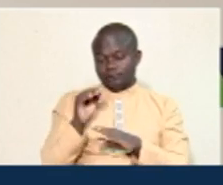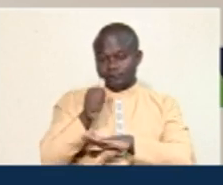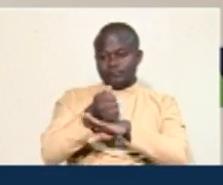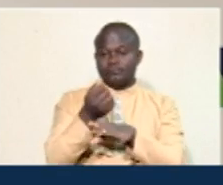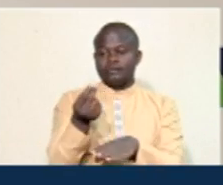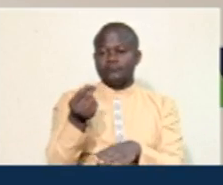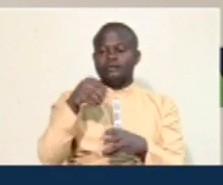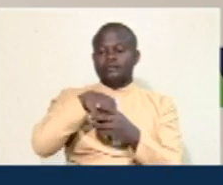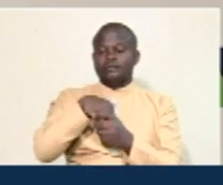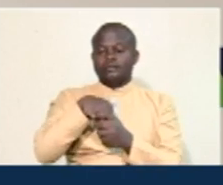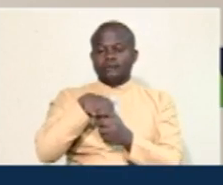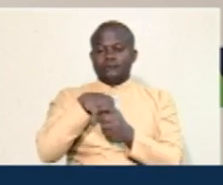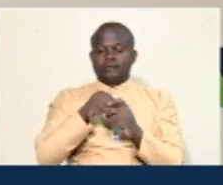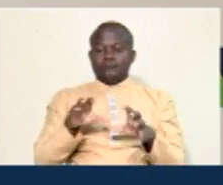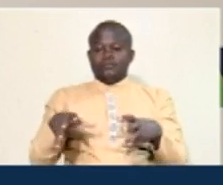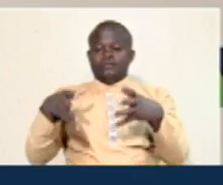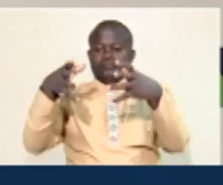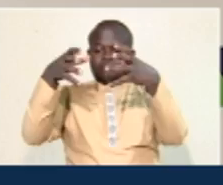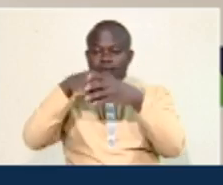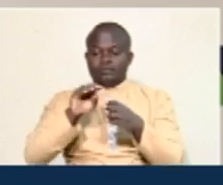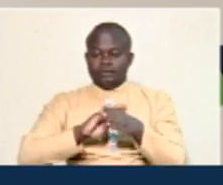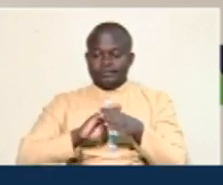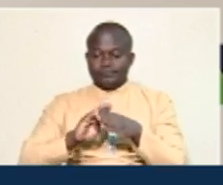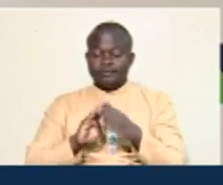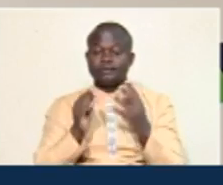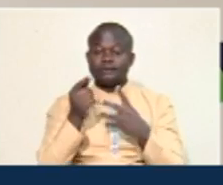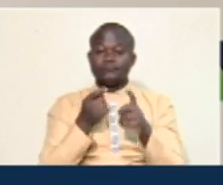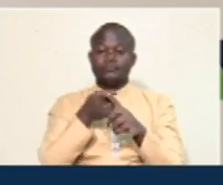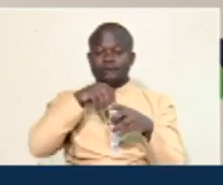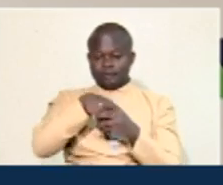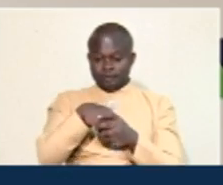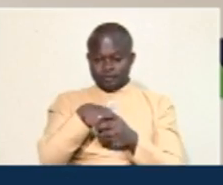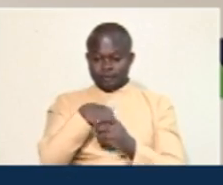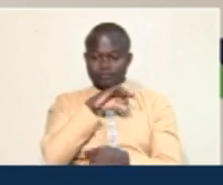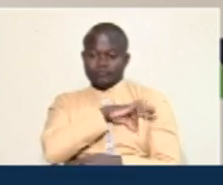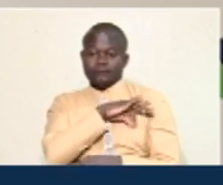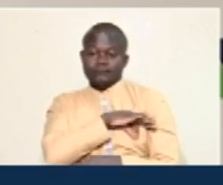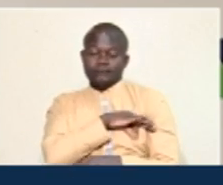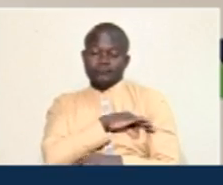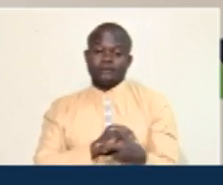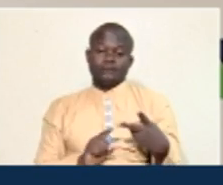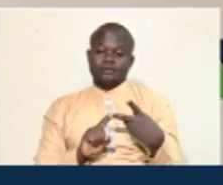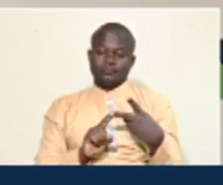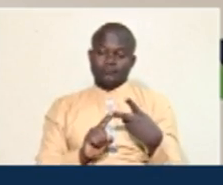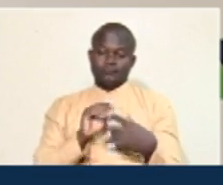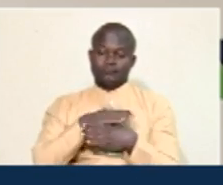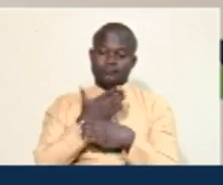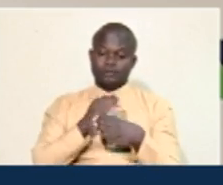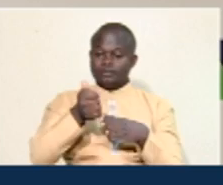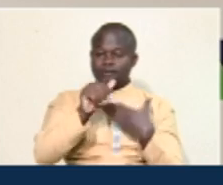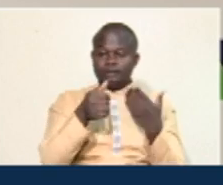amafaranga muri kibina, muri business, icyo ukuramo ni dividends. Cya kabiri, shares